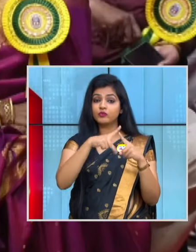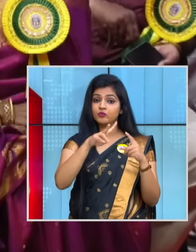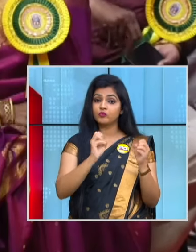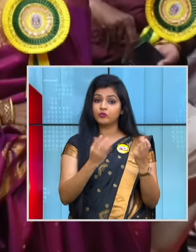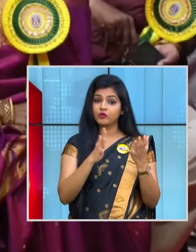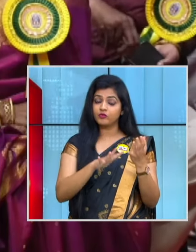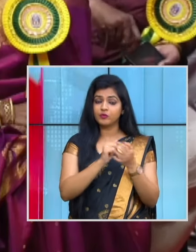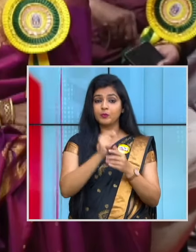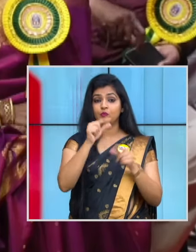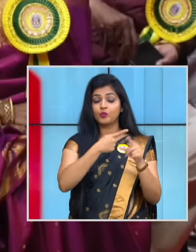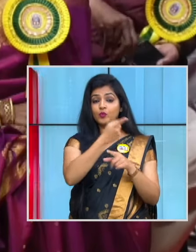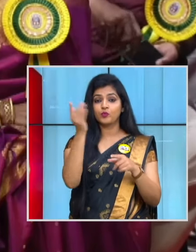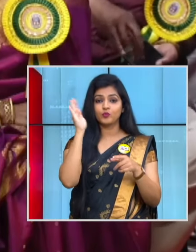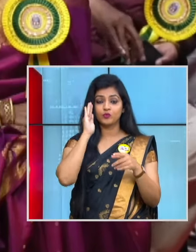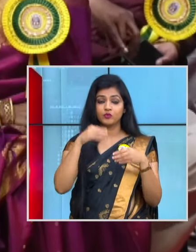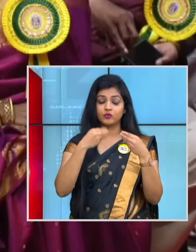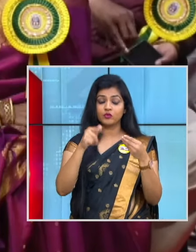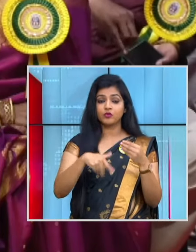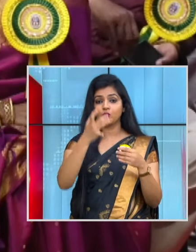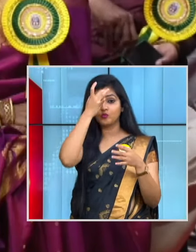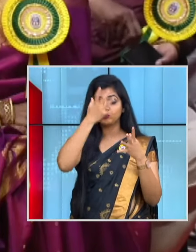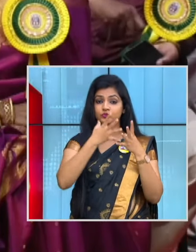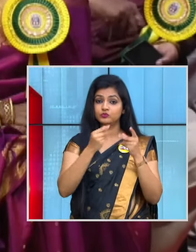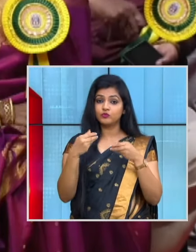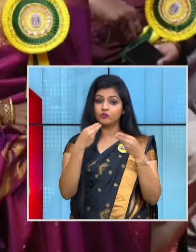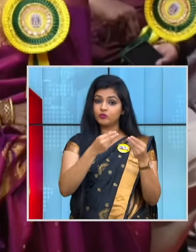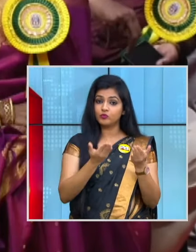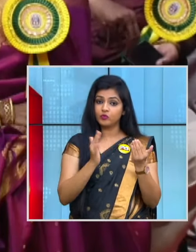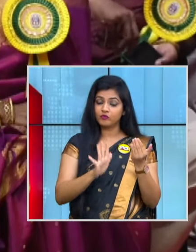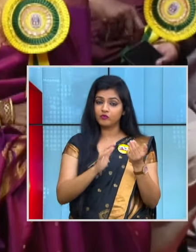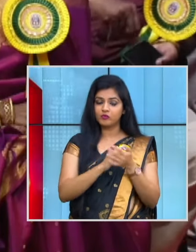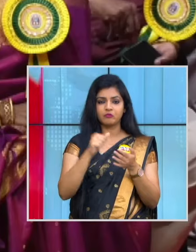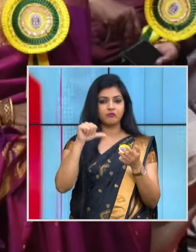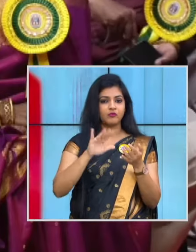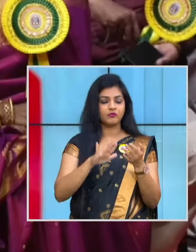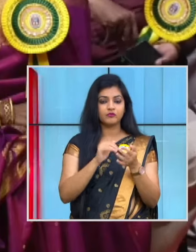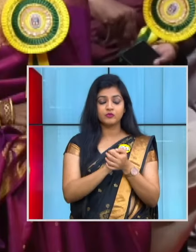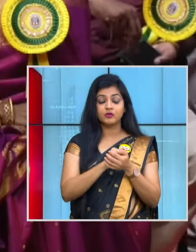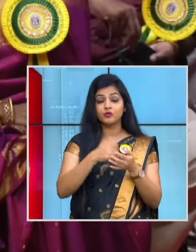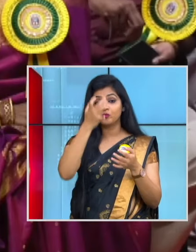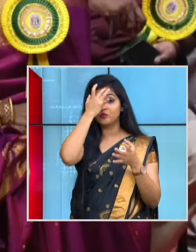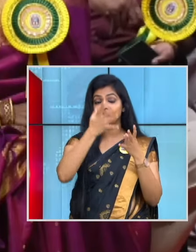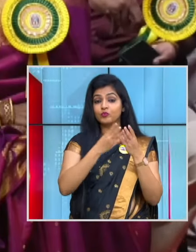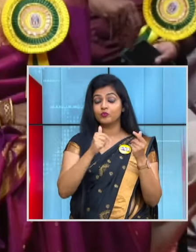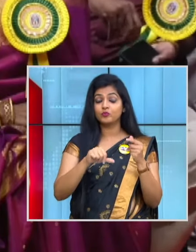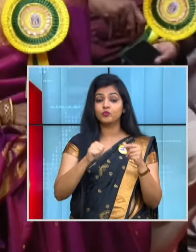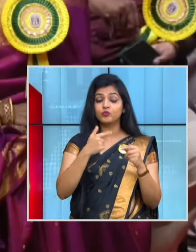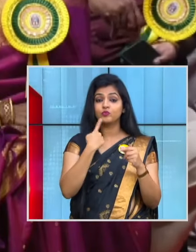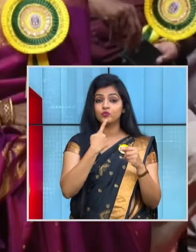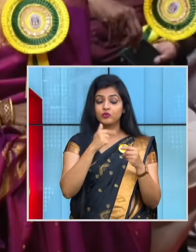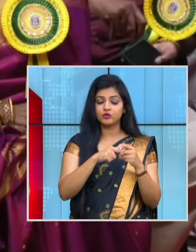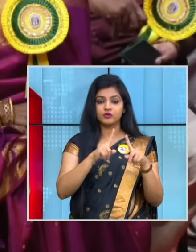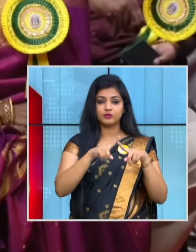பொதுமக்களுக்கு தெரியப்படுத்தி பொதுமக்கள் ஏதாவது தீர்வு காண முடியுதா? இல்லைல்ல, அது தீர்வு காண முடிகிற